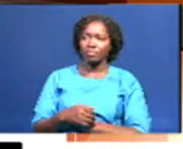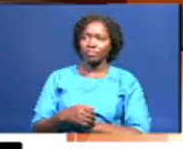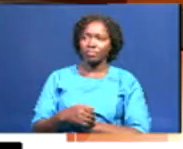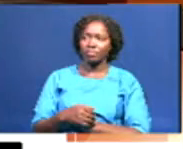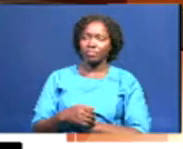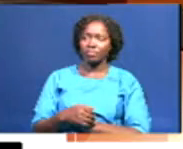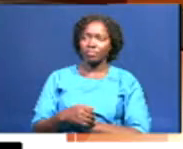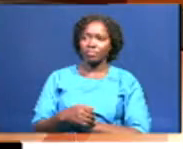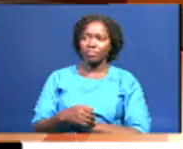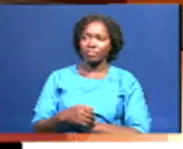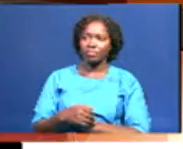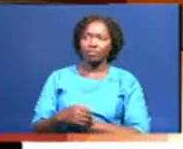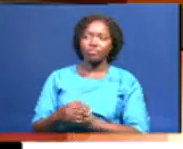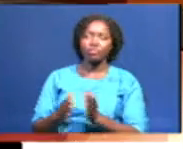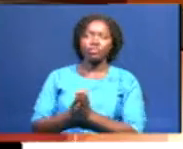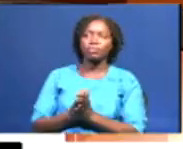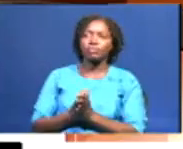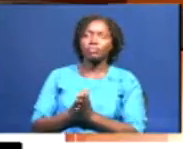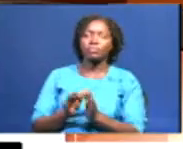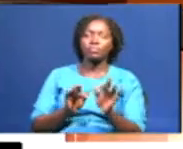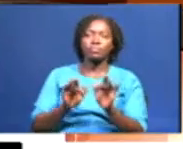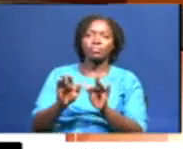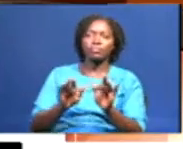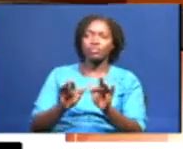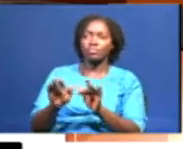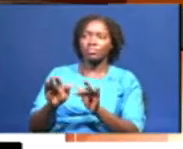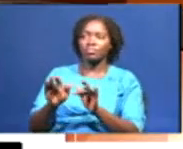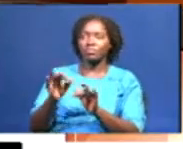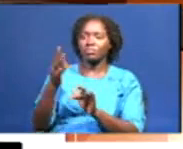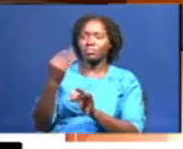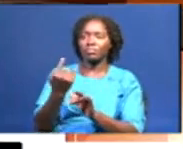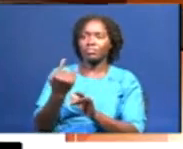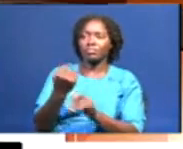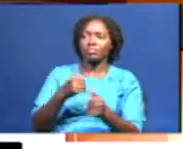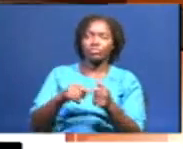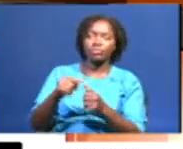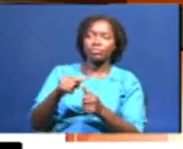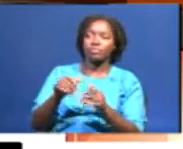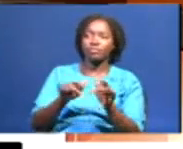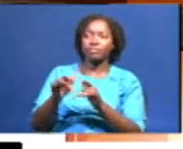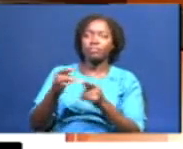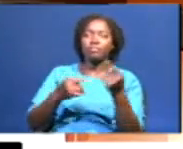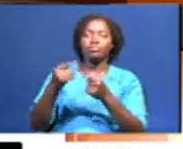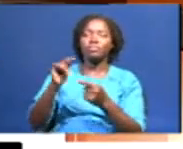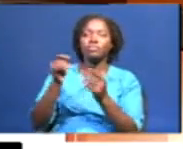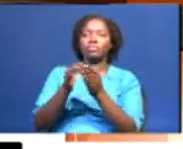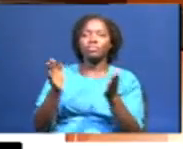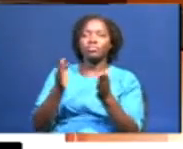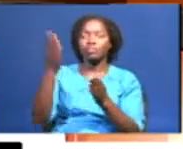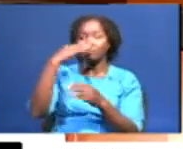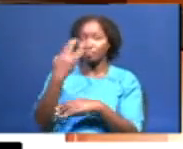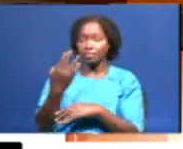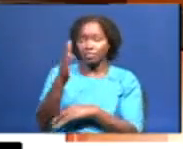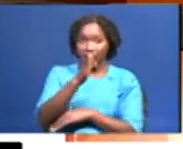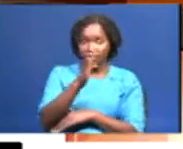Namna katika makala ya chess ni kwamba makala ya 31 ya mashindano ya chess ya Kenya Open yaliingia siku ya 4 leo jioni